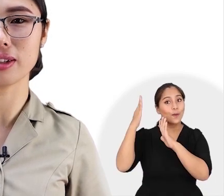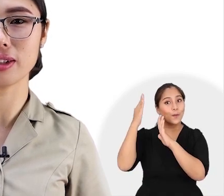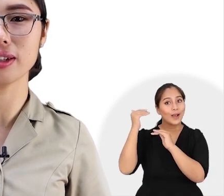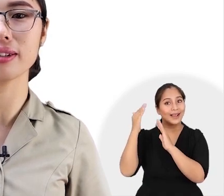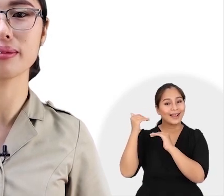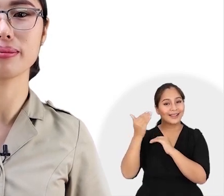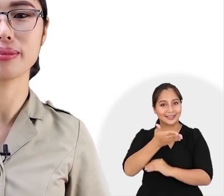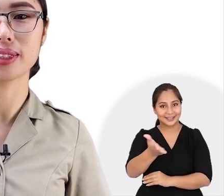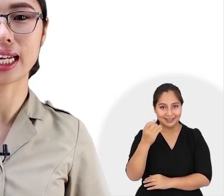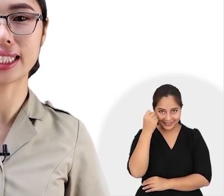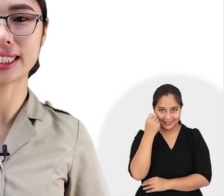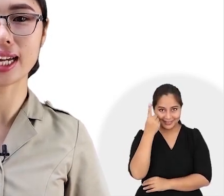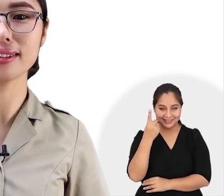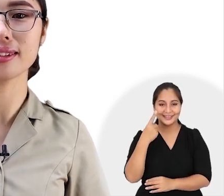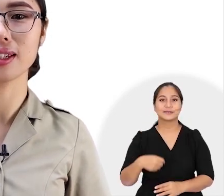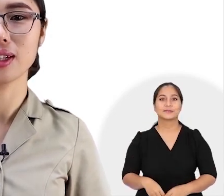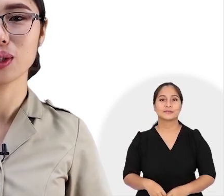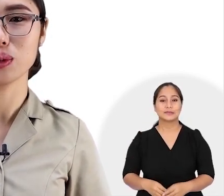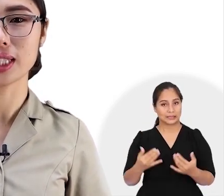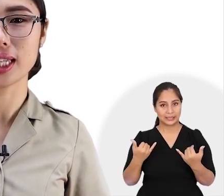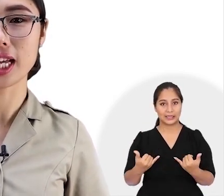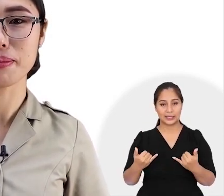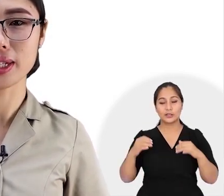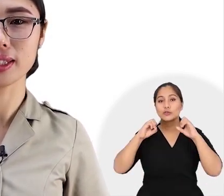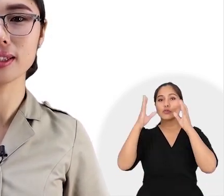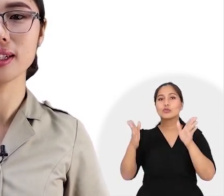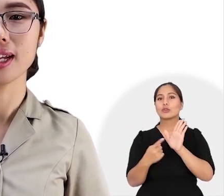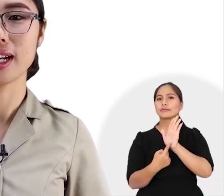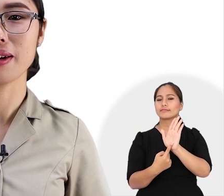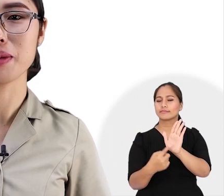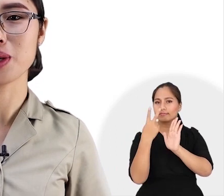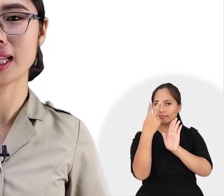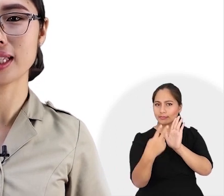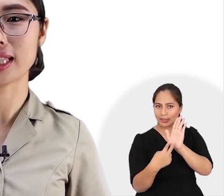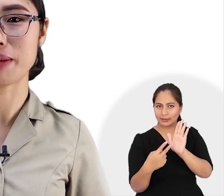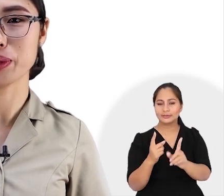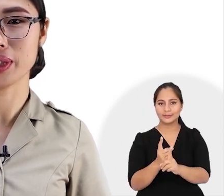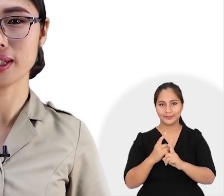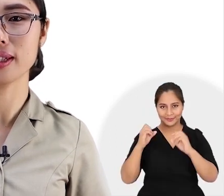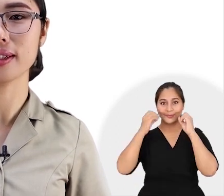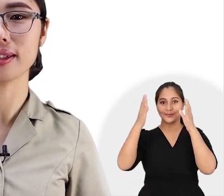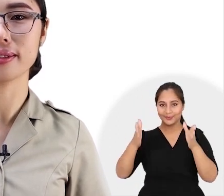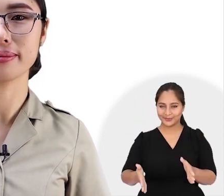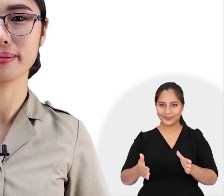ใจแล้วเนาะขันซันครูจะเฮ็ดให้เบิ่งแล้วให้พวกหลานติดตาม